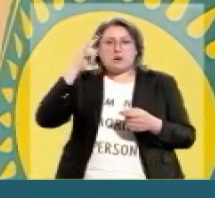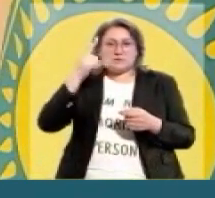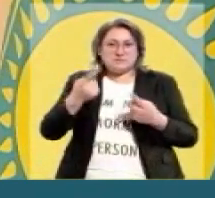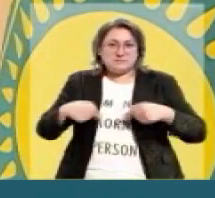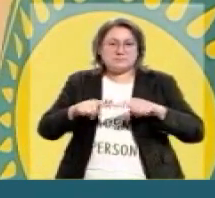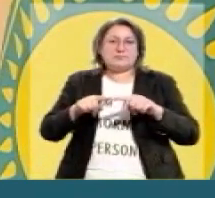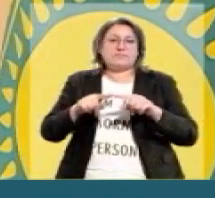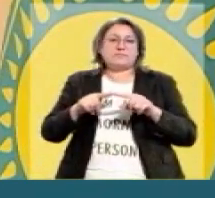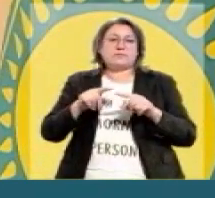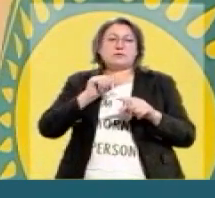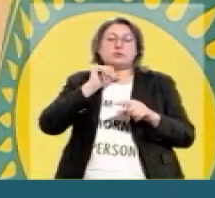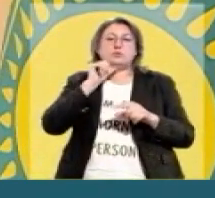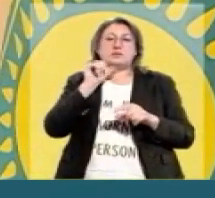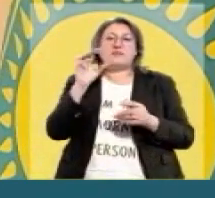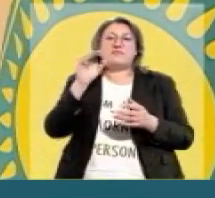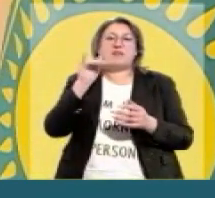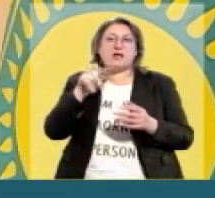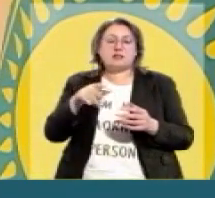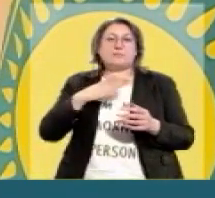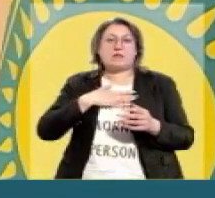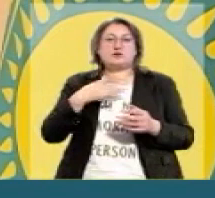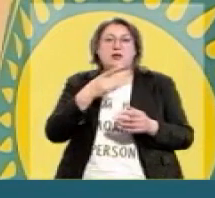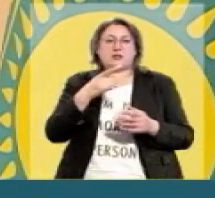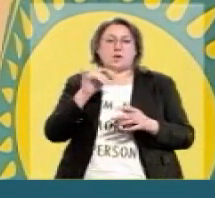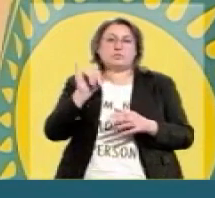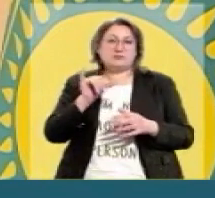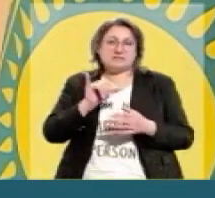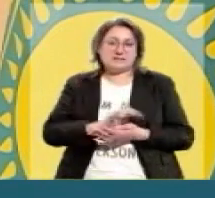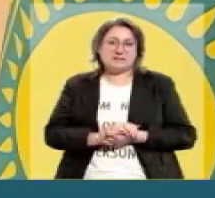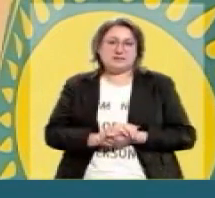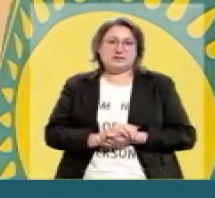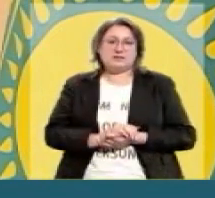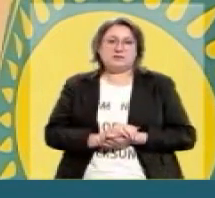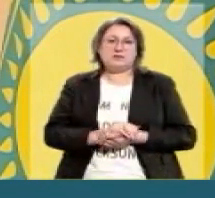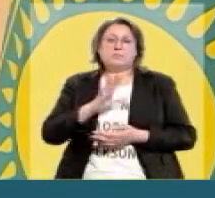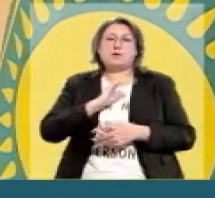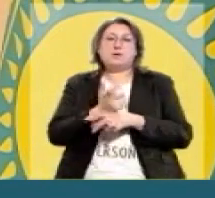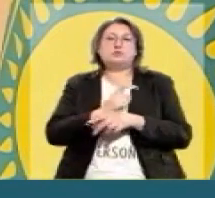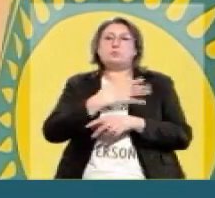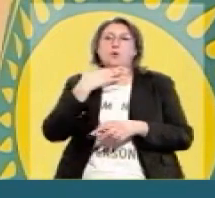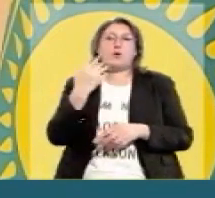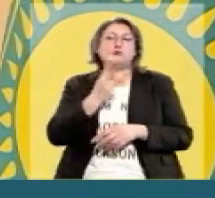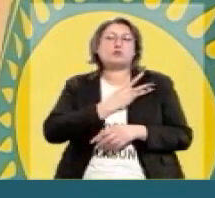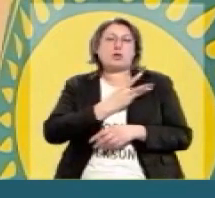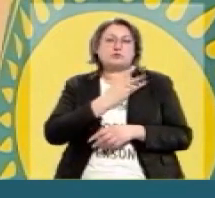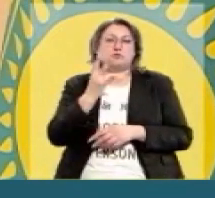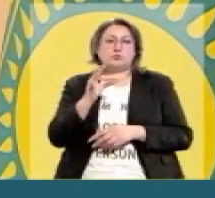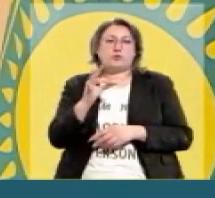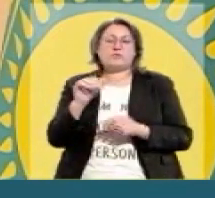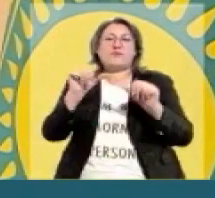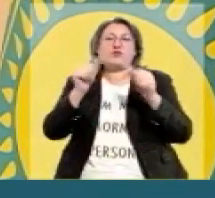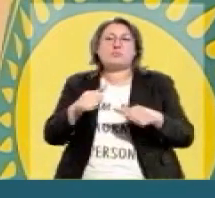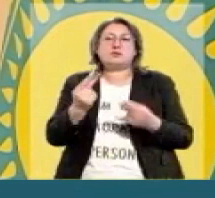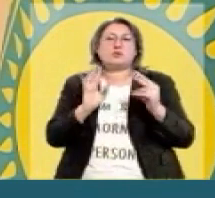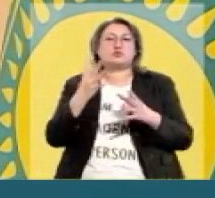филиала, Кустанайского филиала Челябинского университета и нашего регионального университета. Ну, было очень много желающих, но формат игры, вот